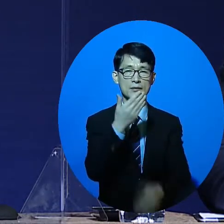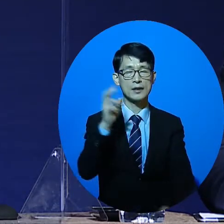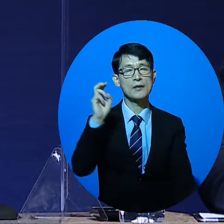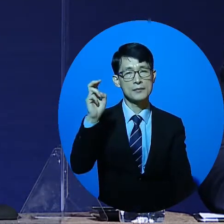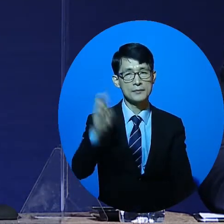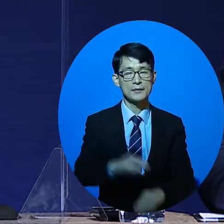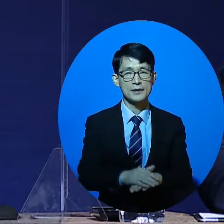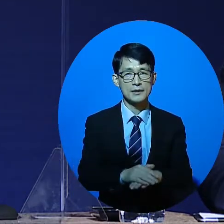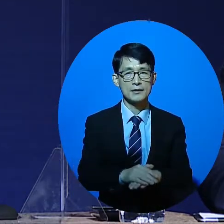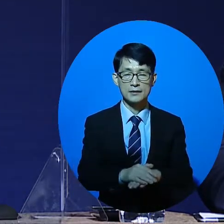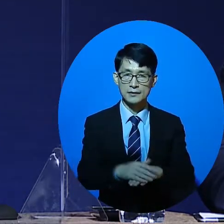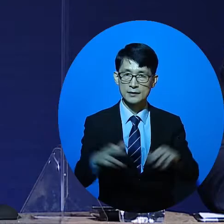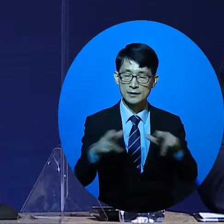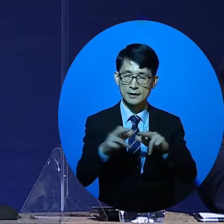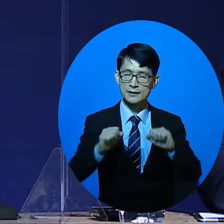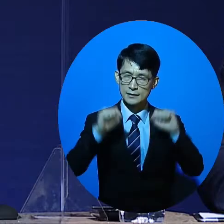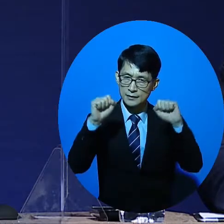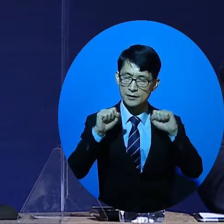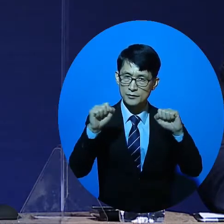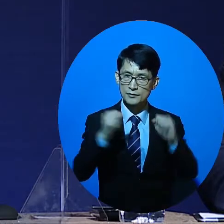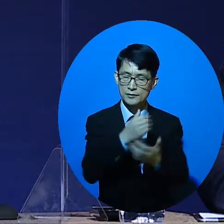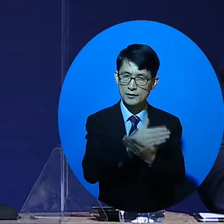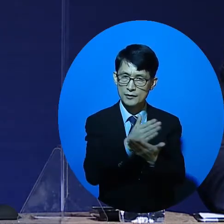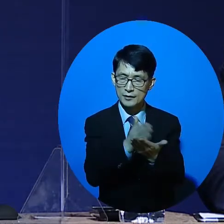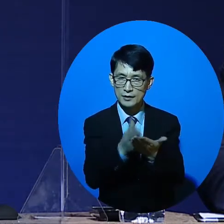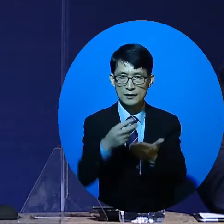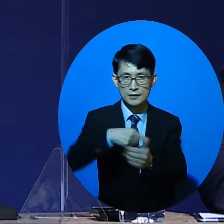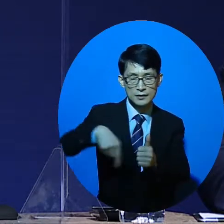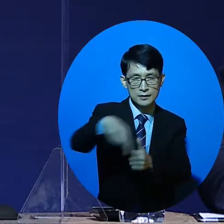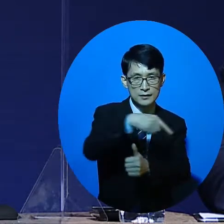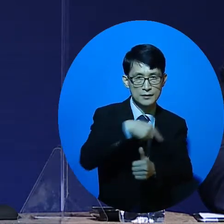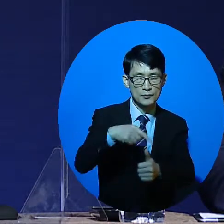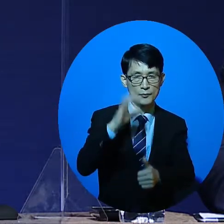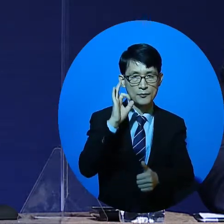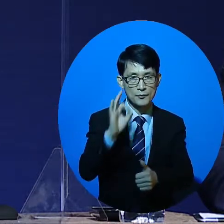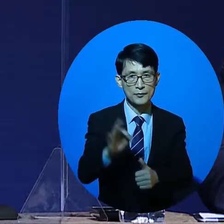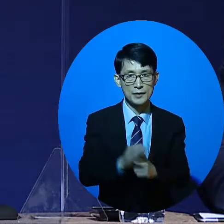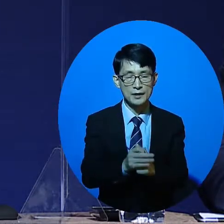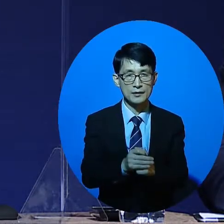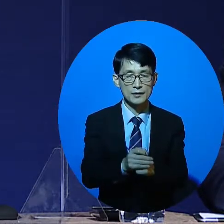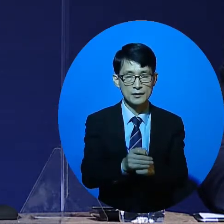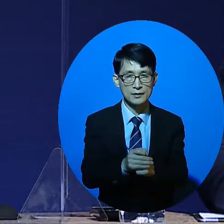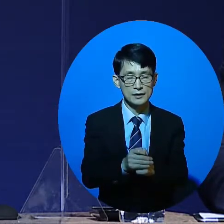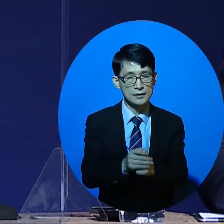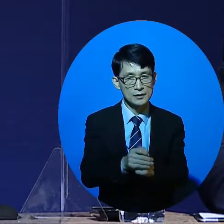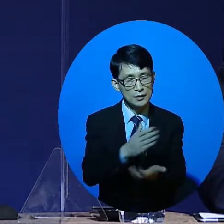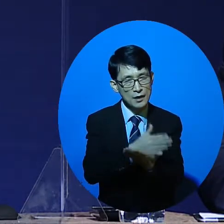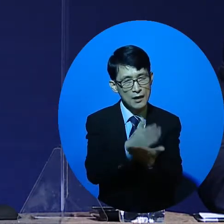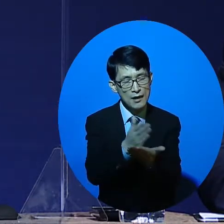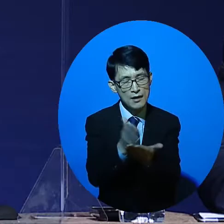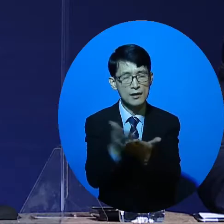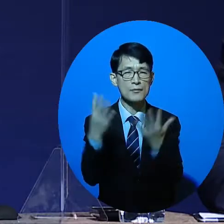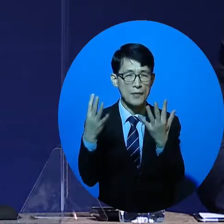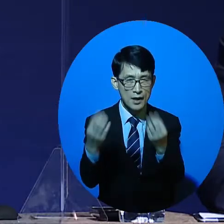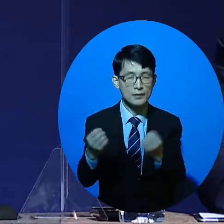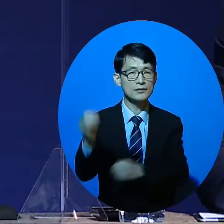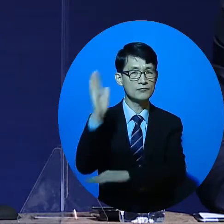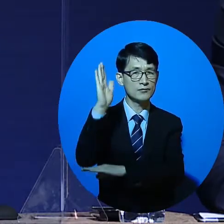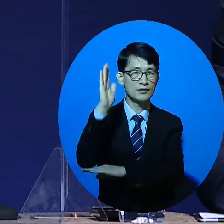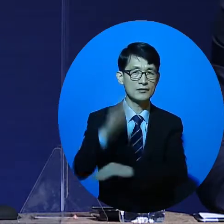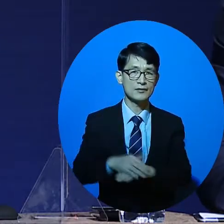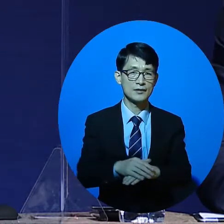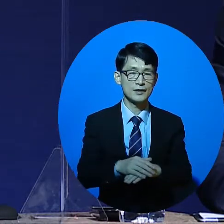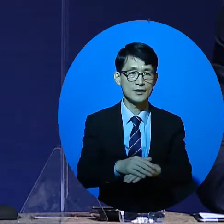여러 가지 현황을 봤을 때는 지금 우리가 이제 바꿔야 될 부분들이 굉장히 많은 것으로 이제 말씀을 해주셨습니다. 특히나 이제